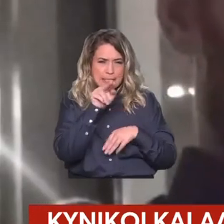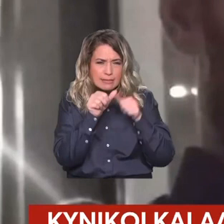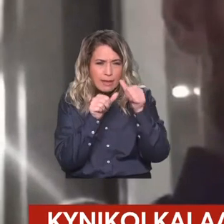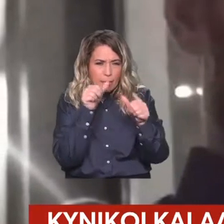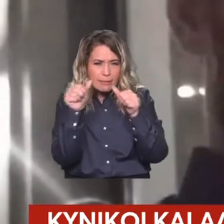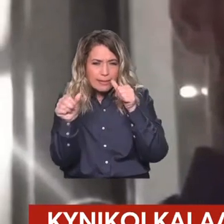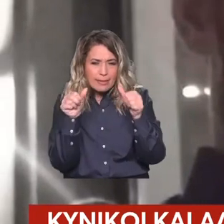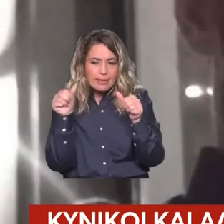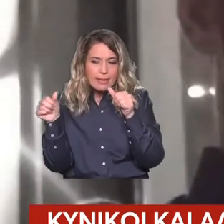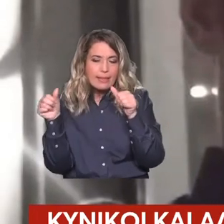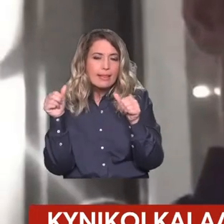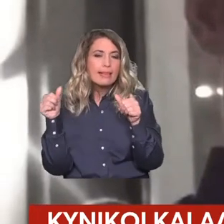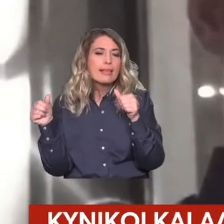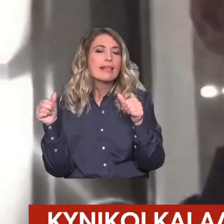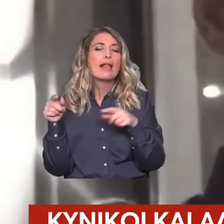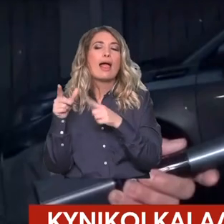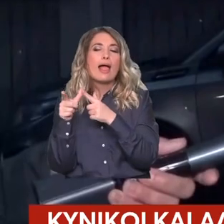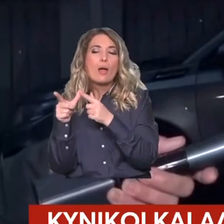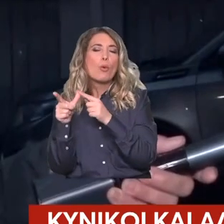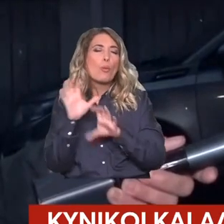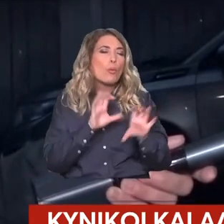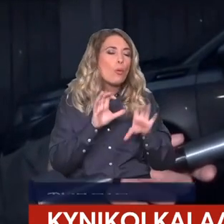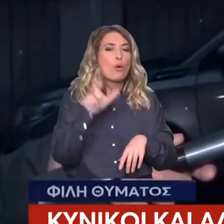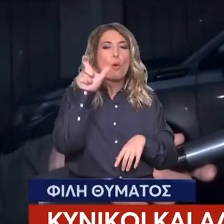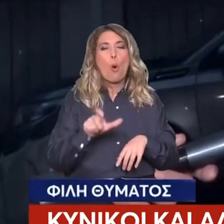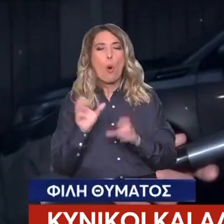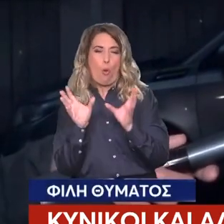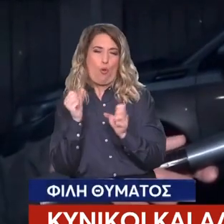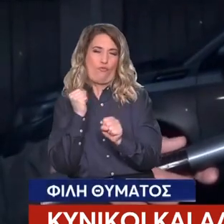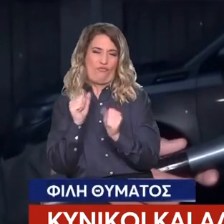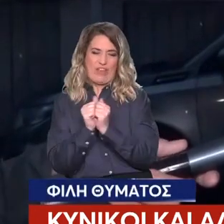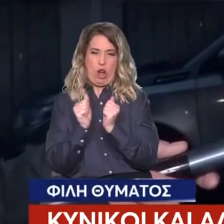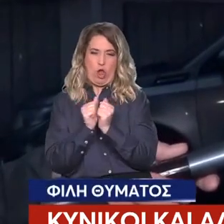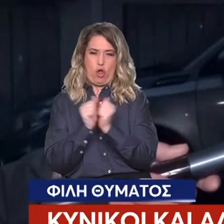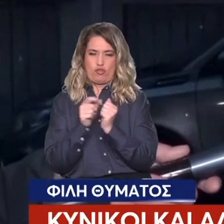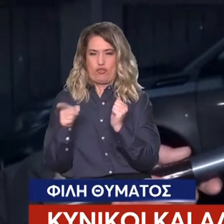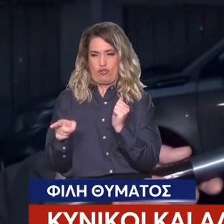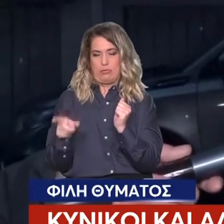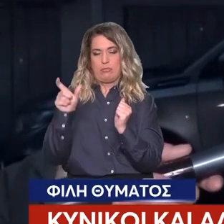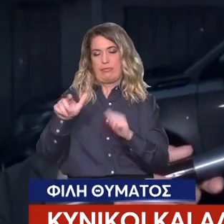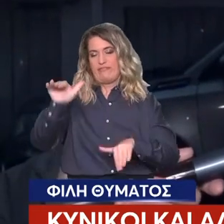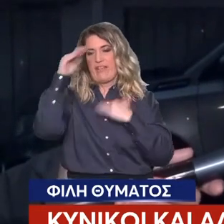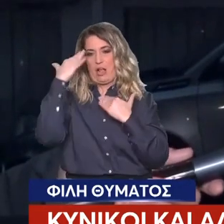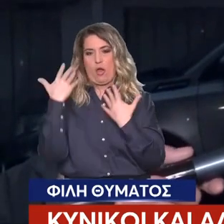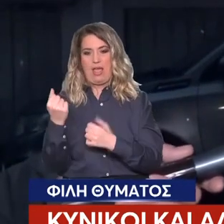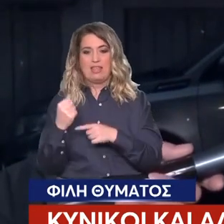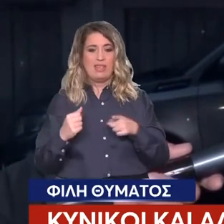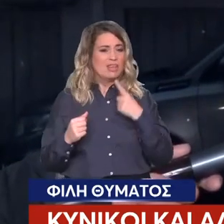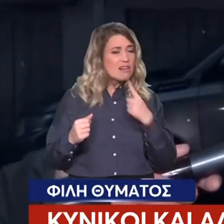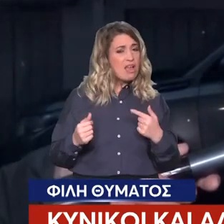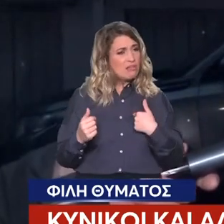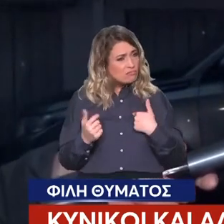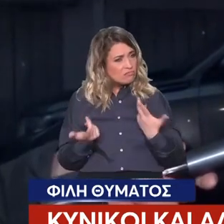αρχικές υποψίες των αστυνομικών σε βεβαιότητα. Ένα παιδί που είναι μένει ορφανό από μητέρα 13 χρονών. Είμαστε στη